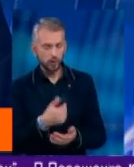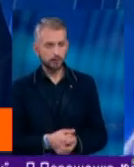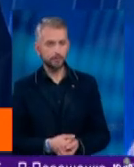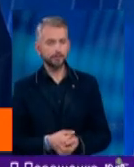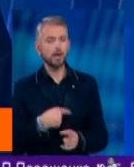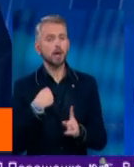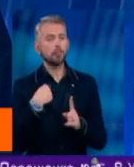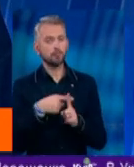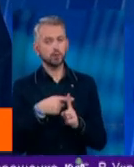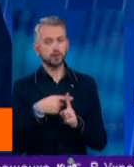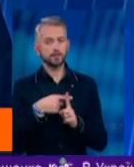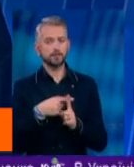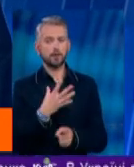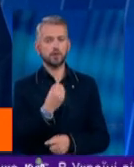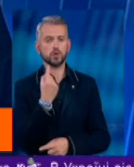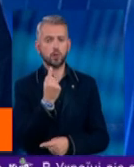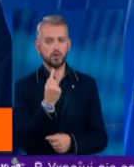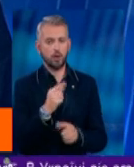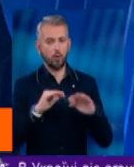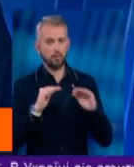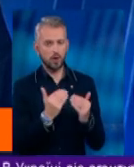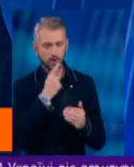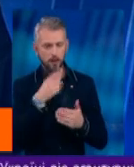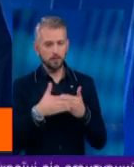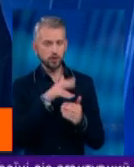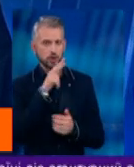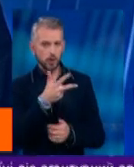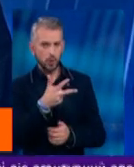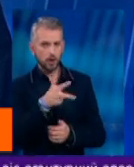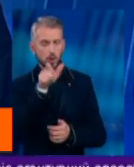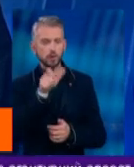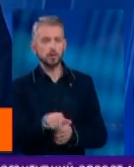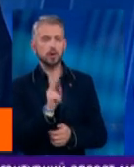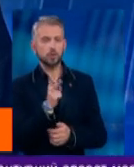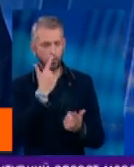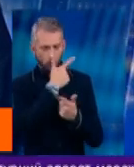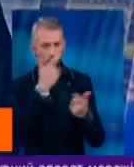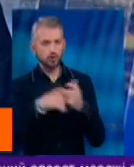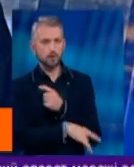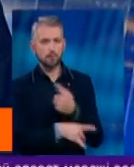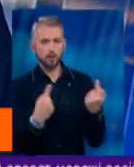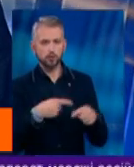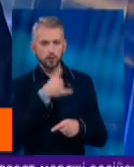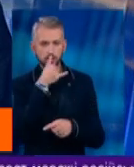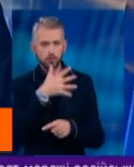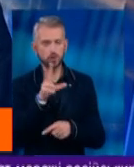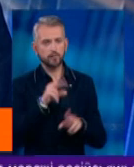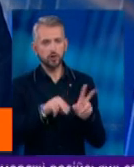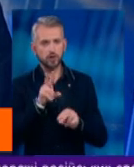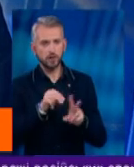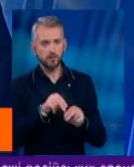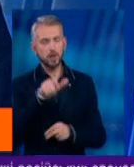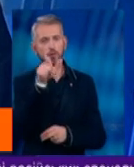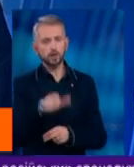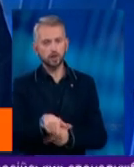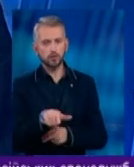того, ще одне є обмеження. Найближчі 3 роки людина, яка оголошена банкрутом, не може вважатись